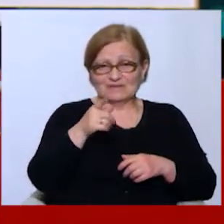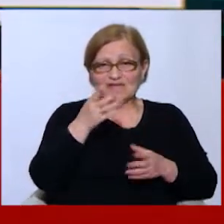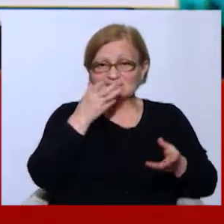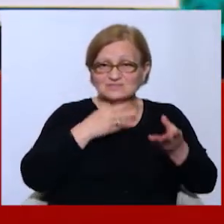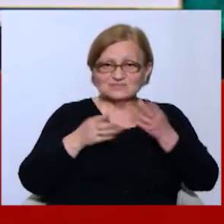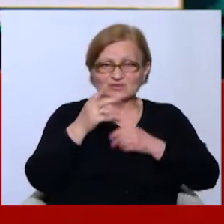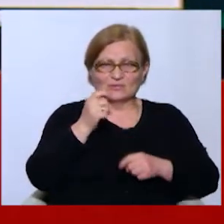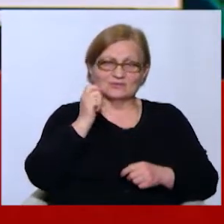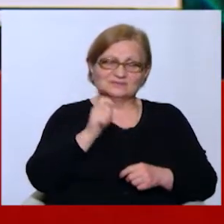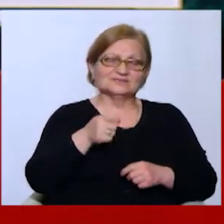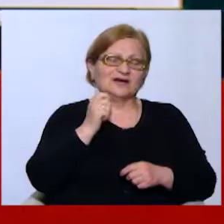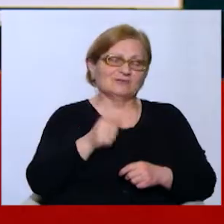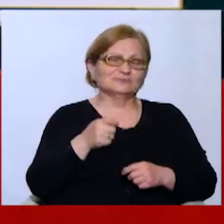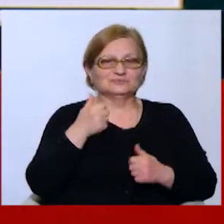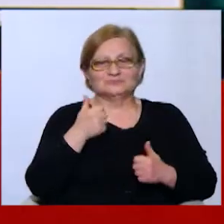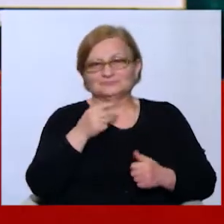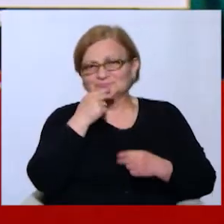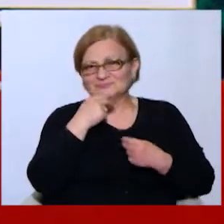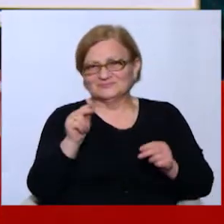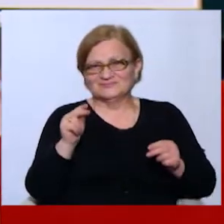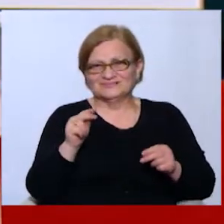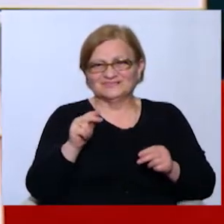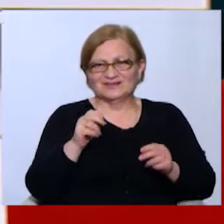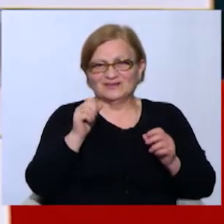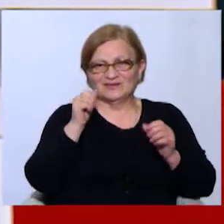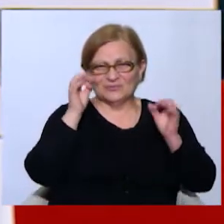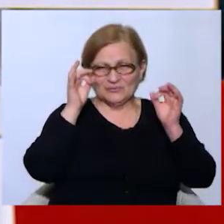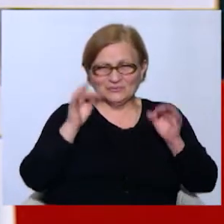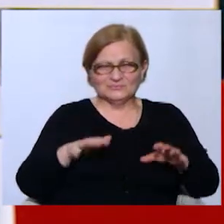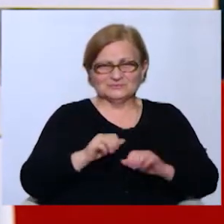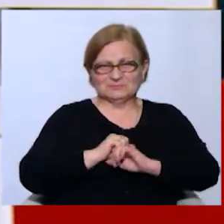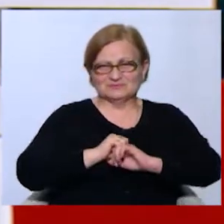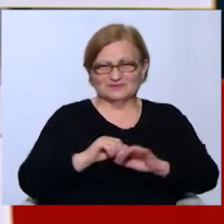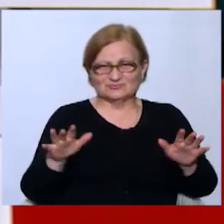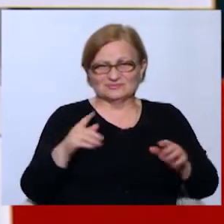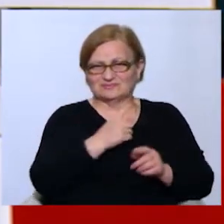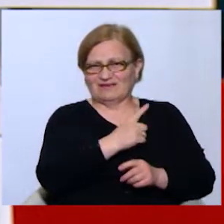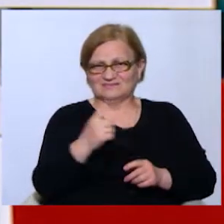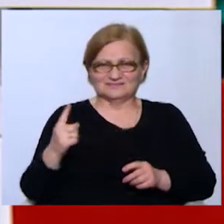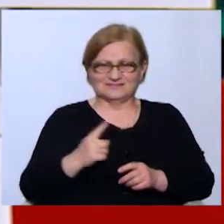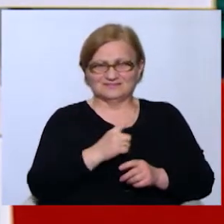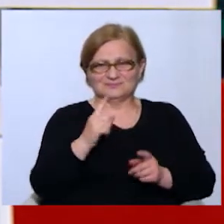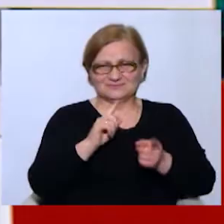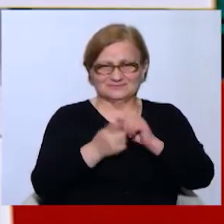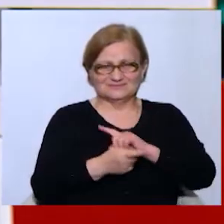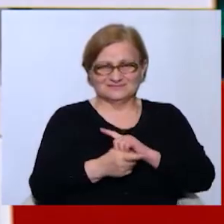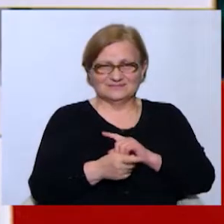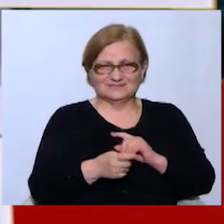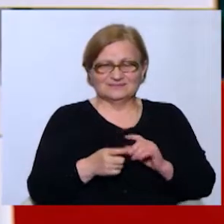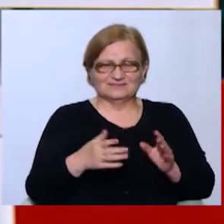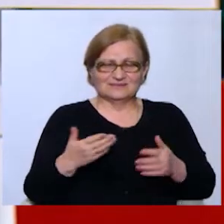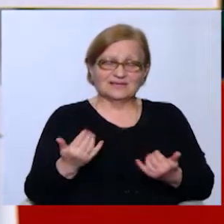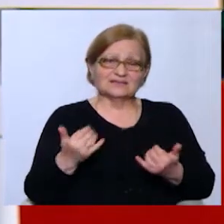ჯადოსნური ჩაქუჩი საერთოდ. როგორ გაშლი და უცებ ერთიანებად ხომ რიცხვებს? ძალიან კარგი. მოკლედ,